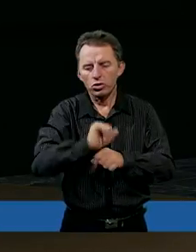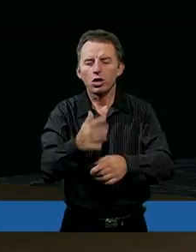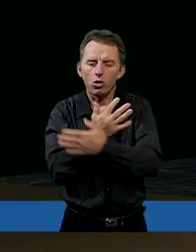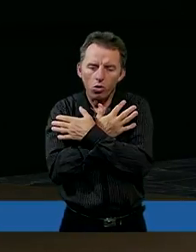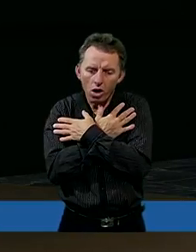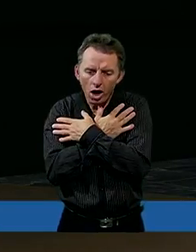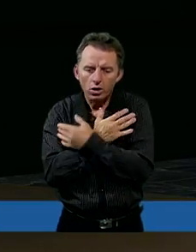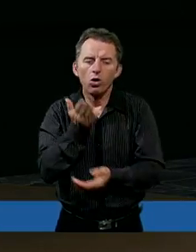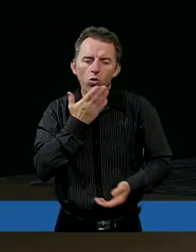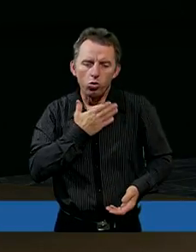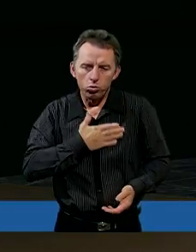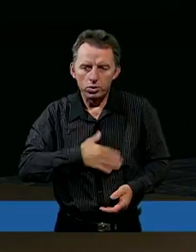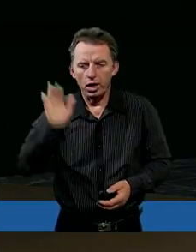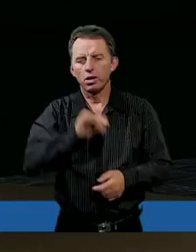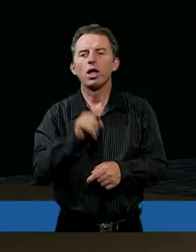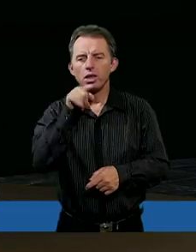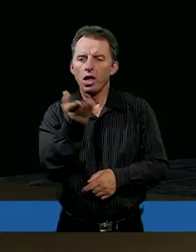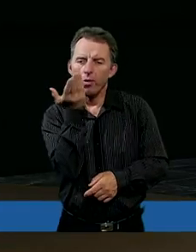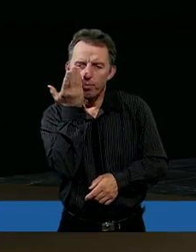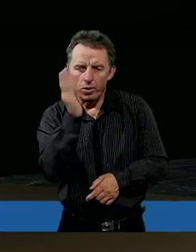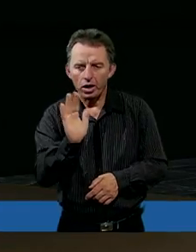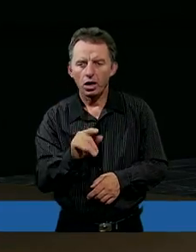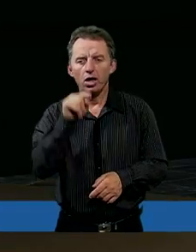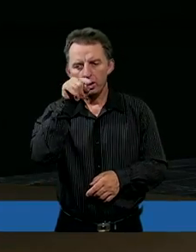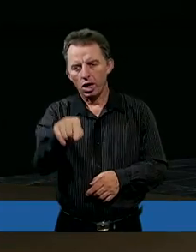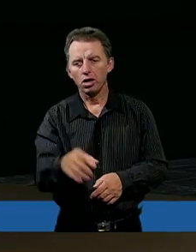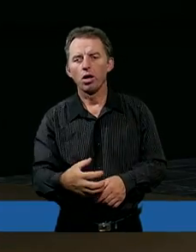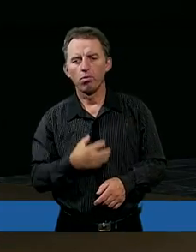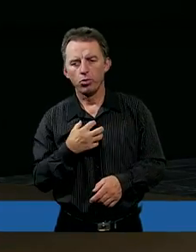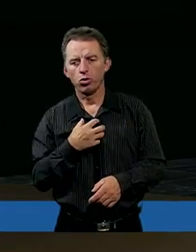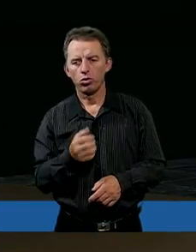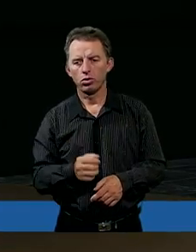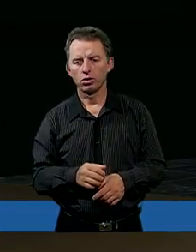lubiany. I tym bardziej ten ból właśnie